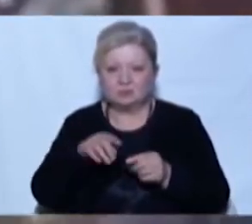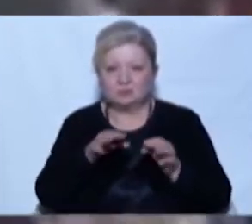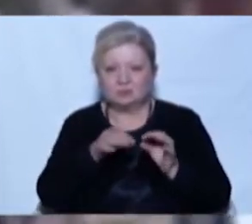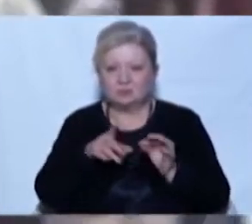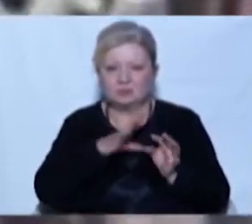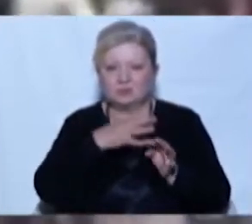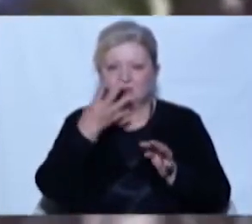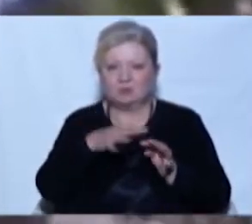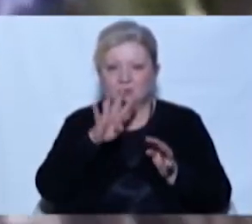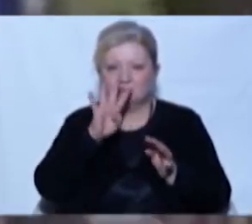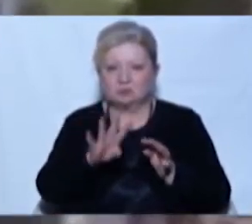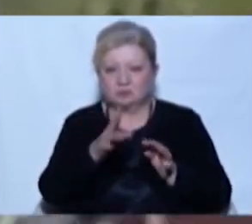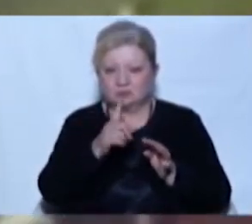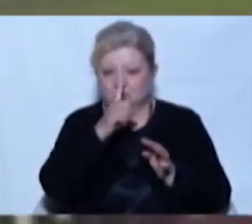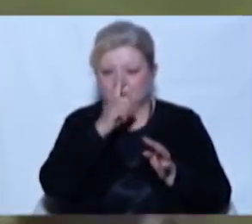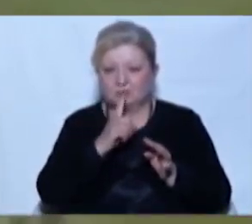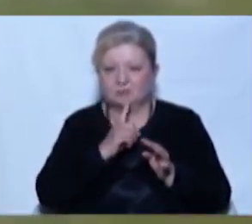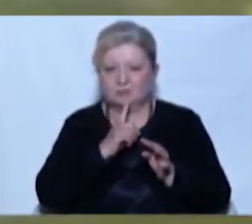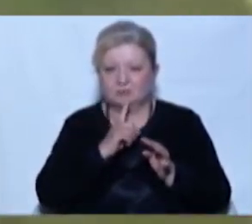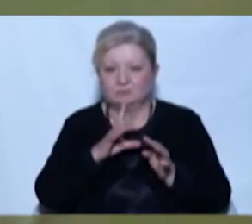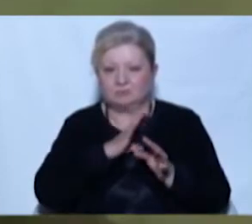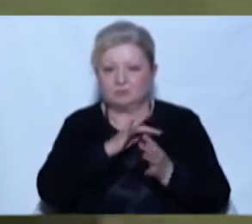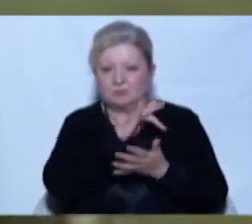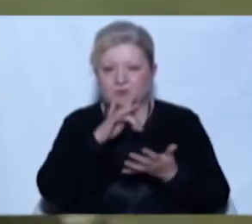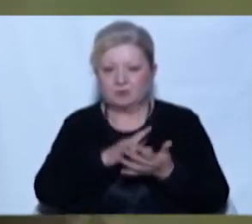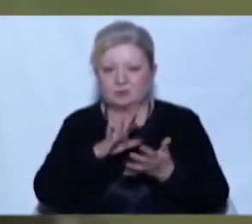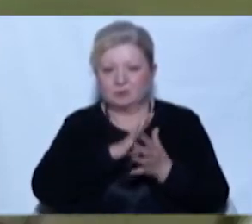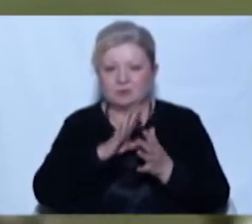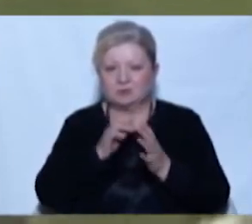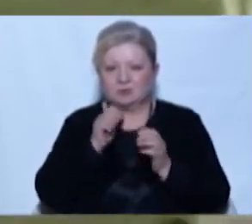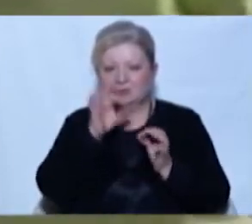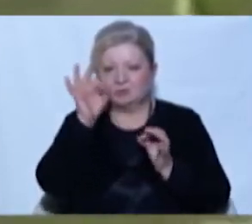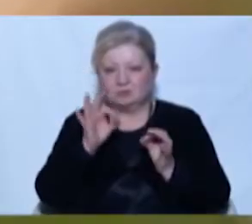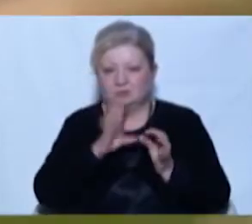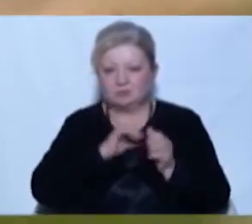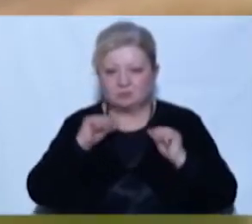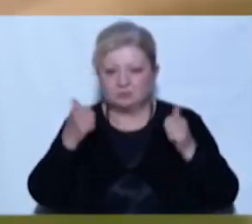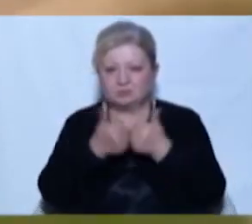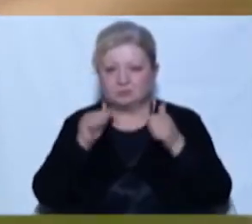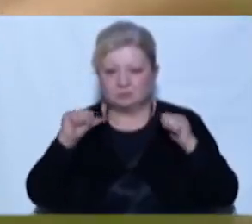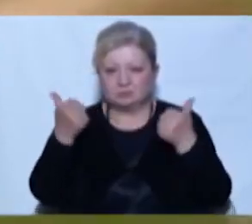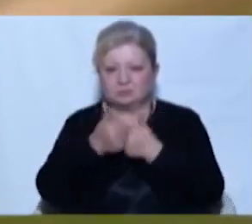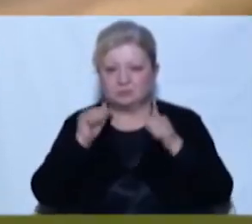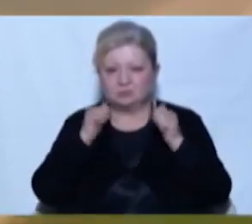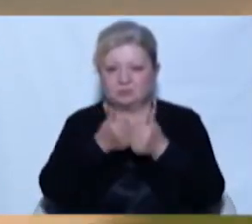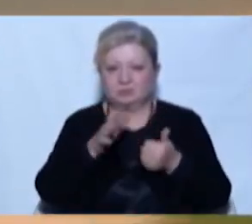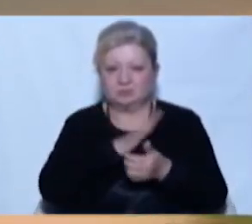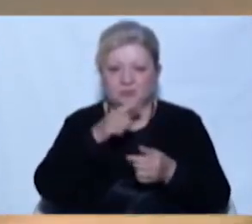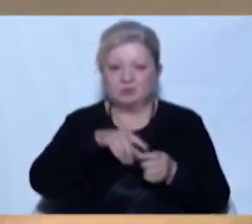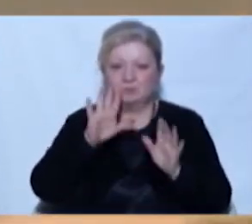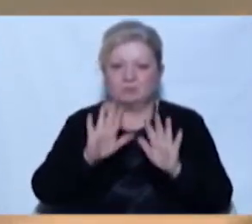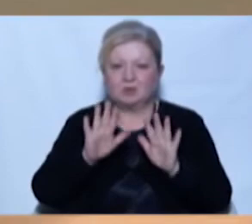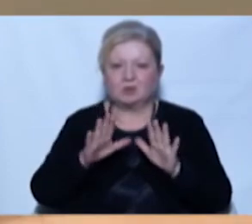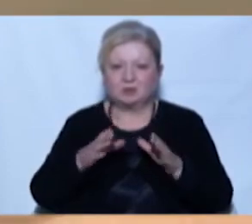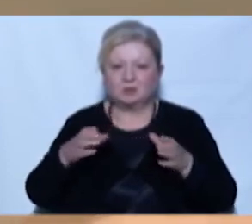ისტორიაში. 24 თვის განმავლობაში ქალაქი მუდმივი ალყისა და თავდასხმის ობიექტი იყო და მხოლოდ გაერთიანებული